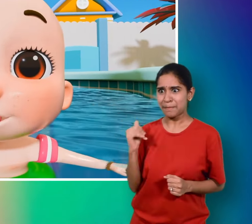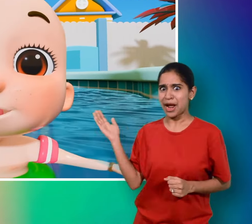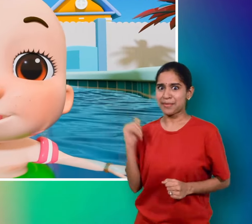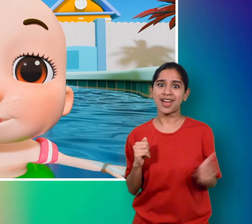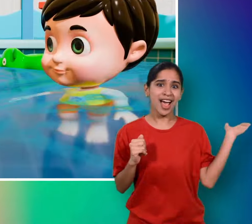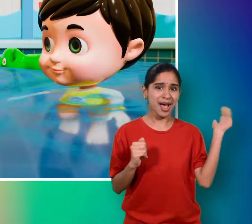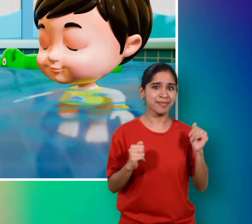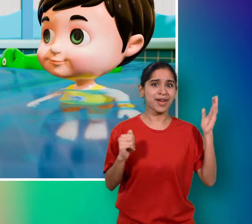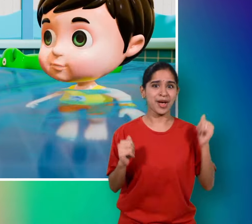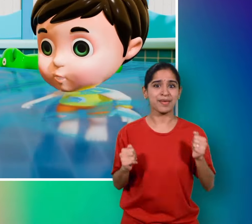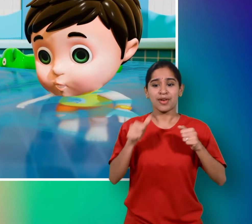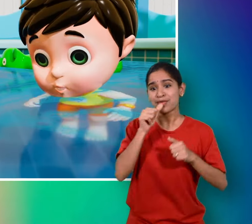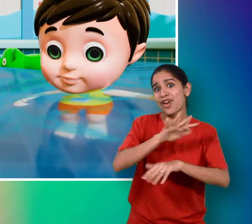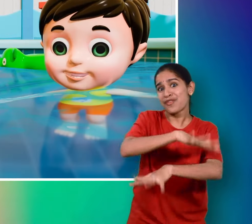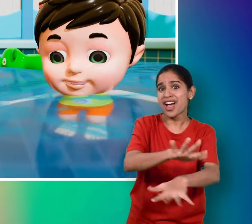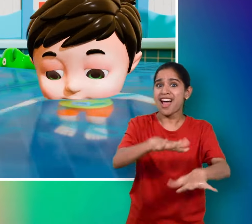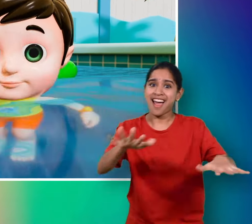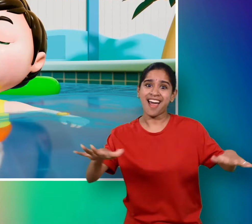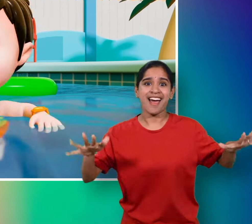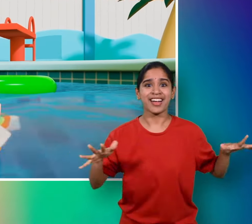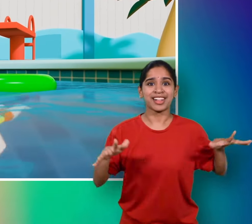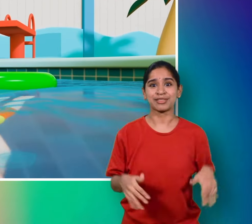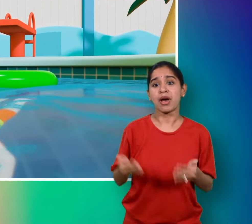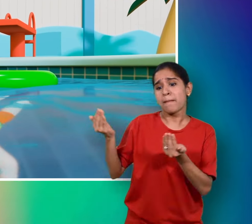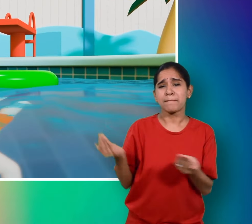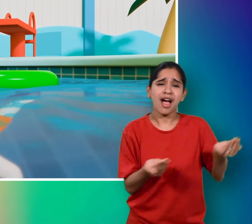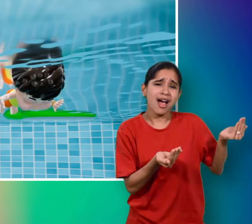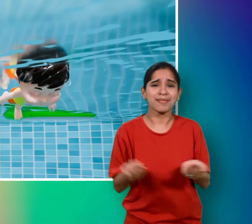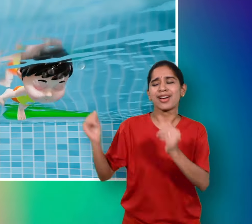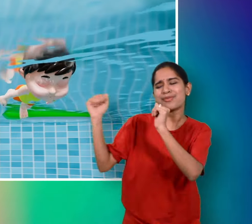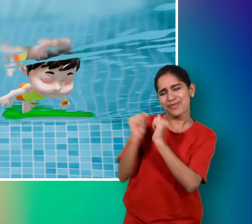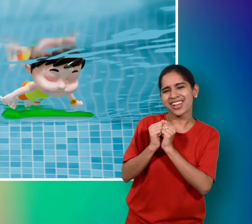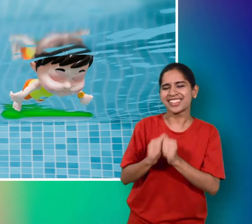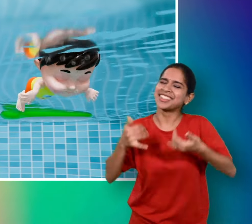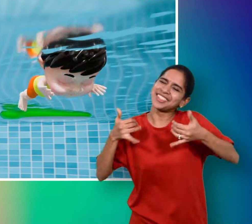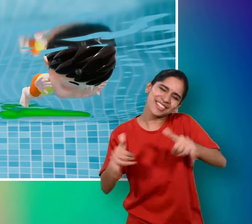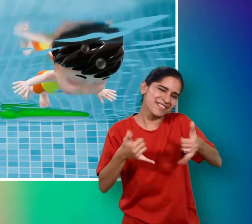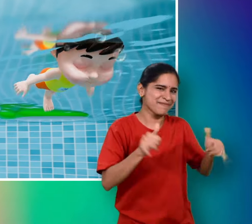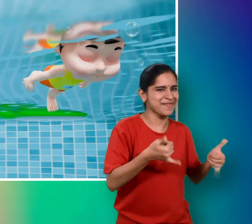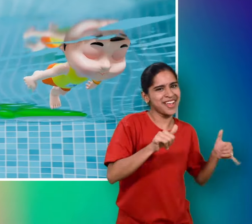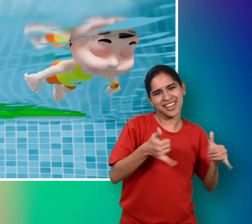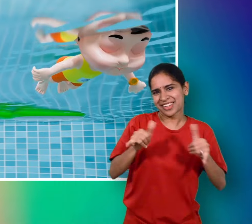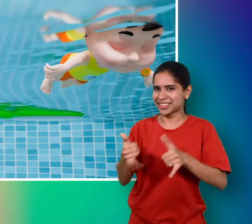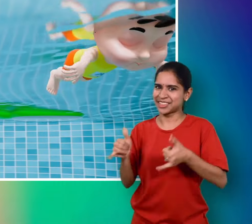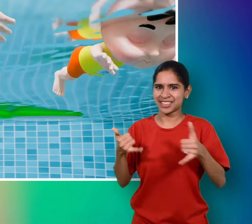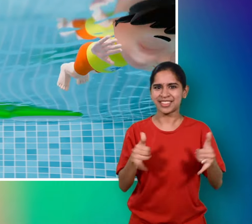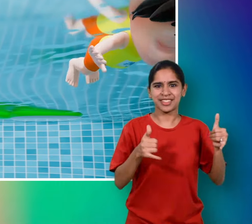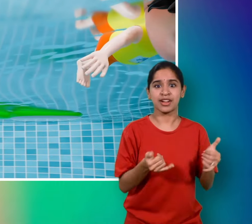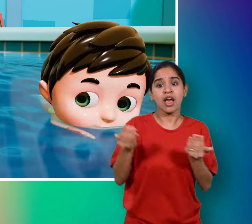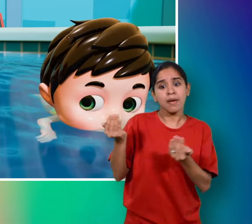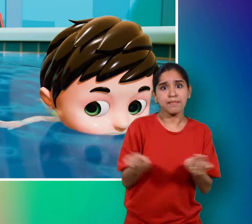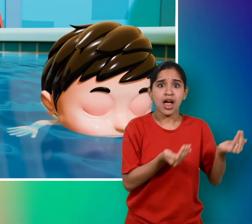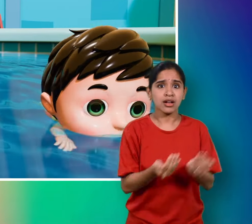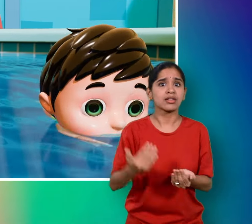है चलो चले चलो चले तैरने बेबी के संग बेबी के संग